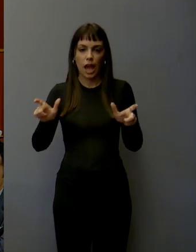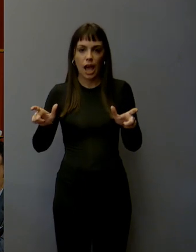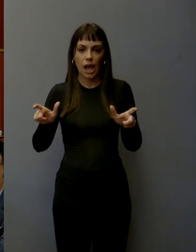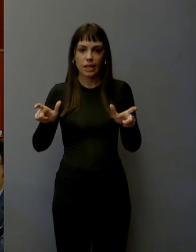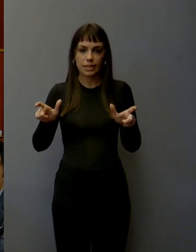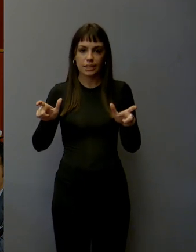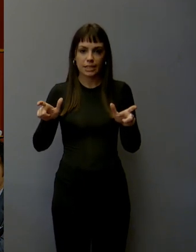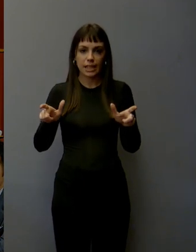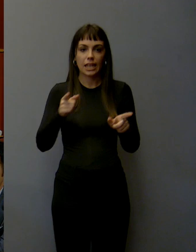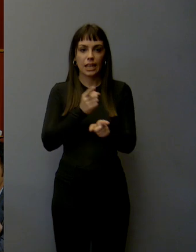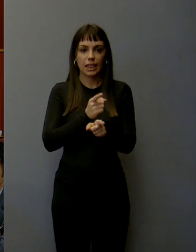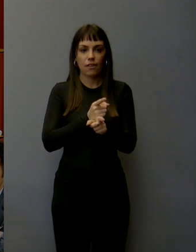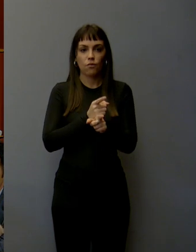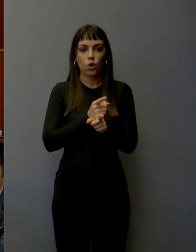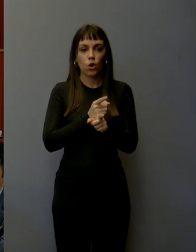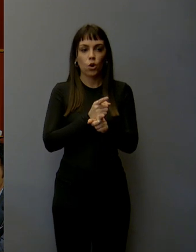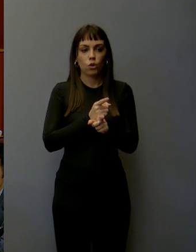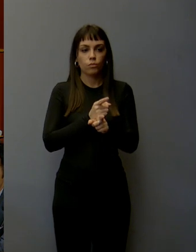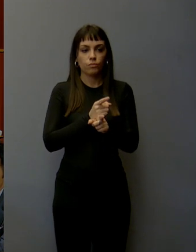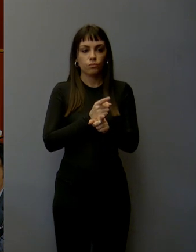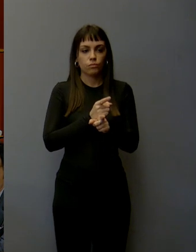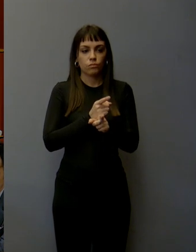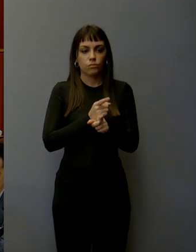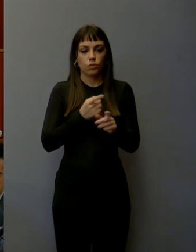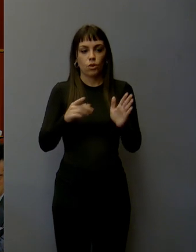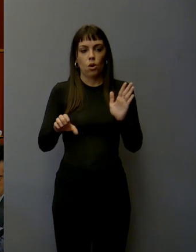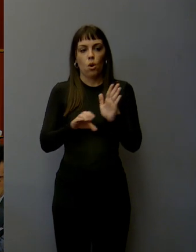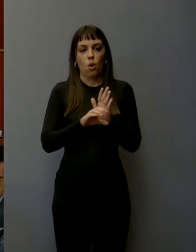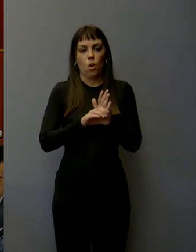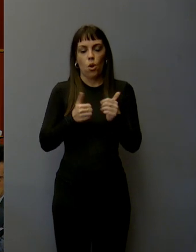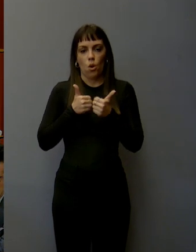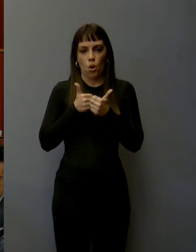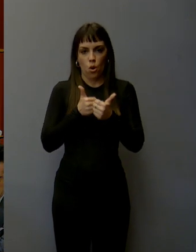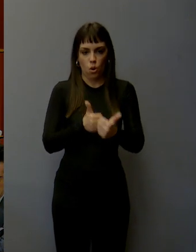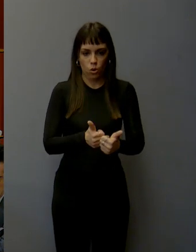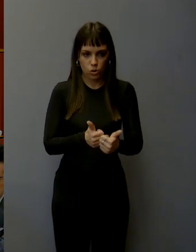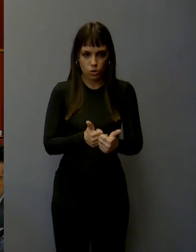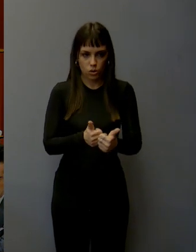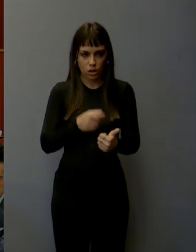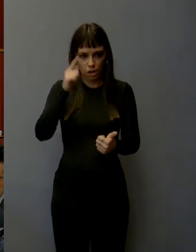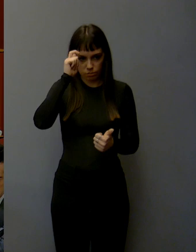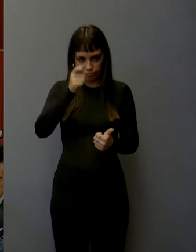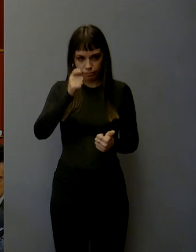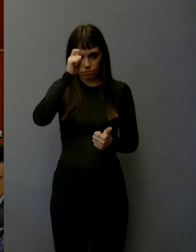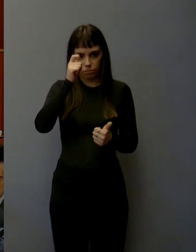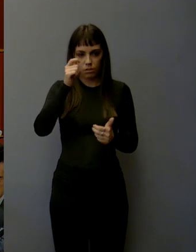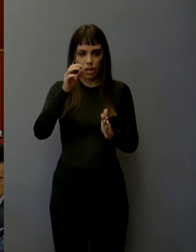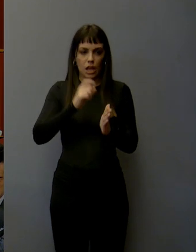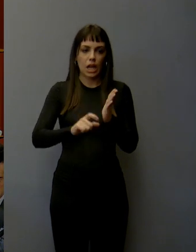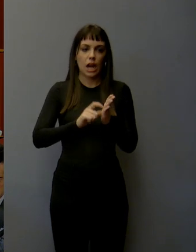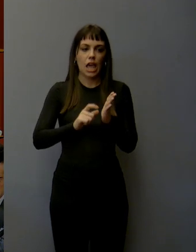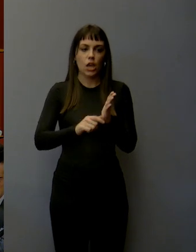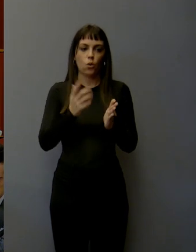con disciplina e onore è la costituzione del nostro paese l'articolo 54 e devo dire la verità spesso ci